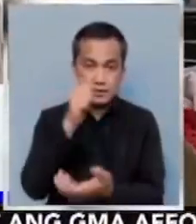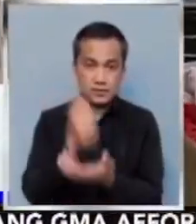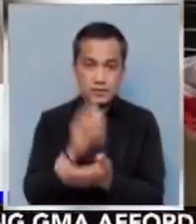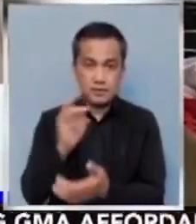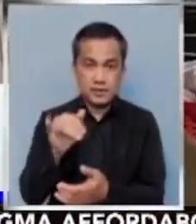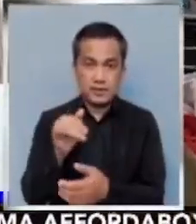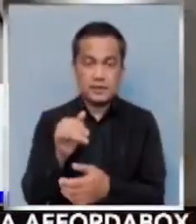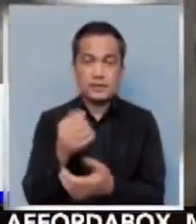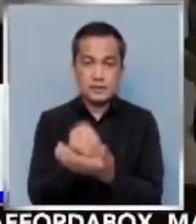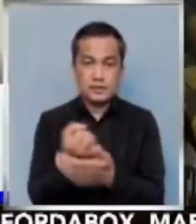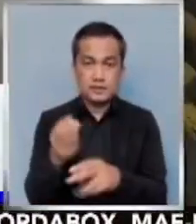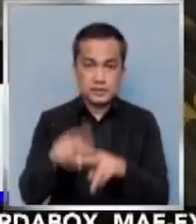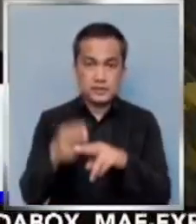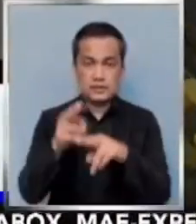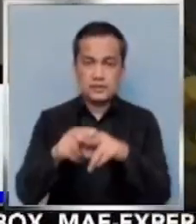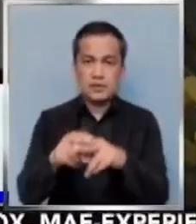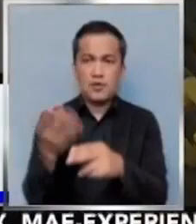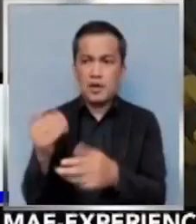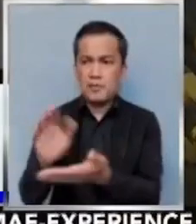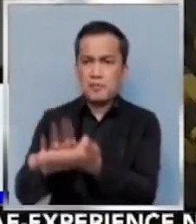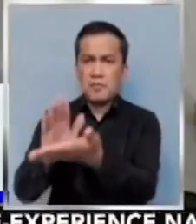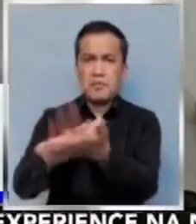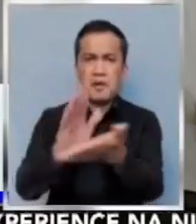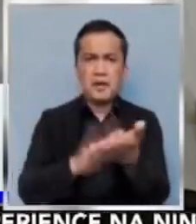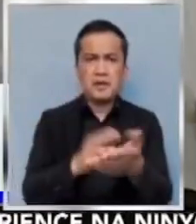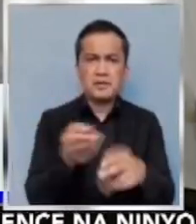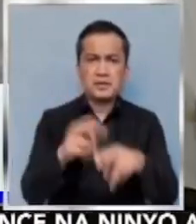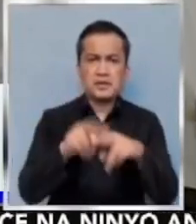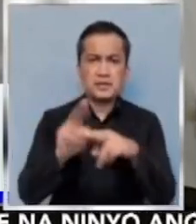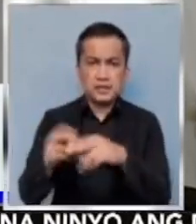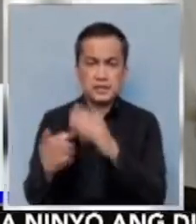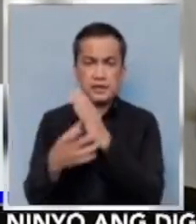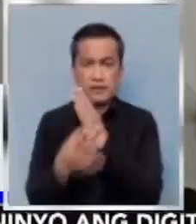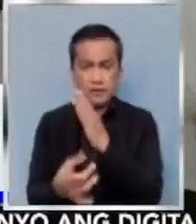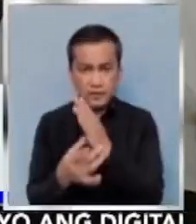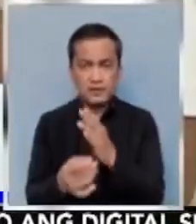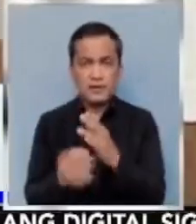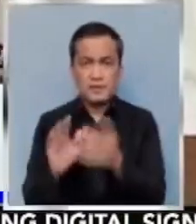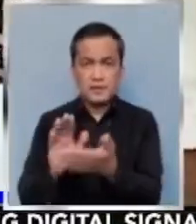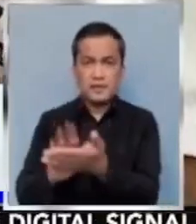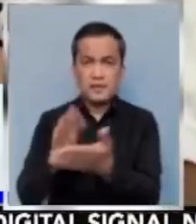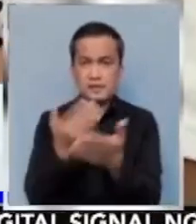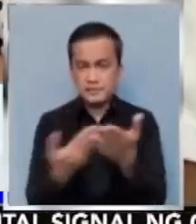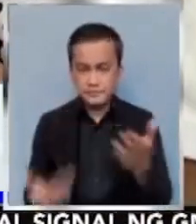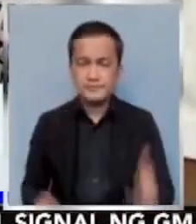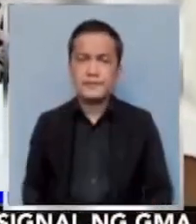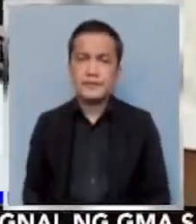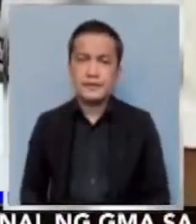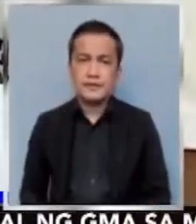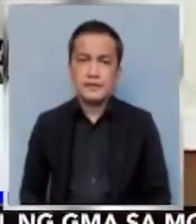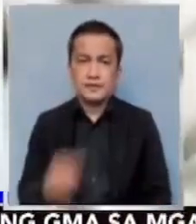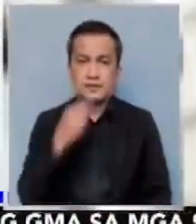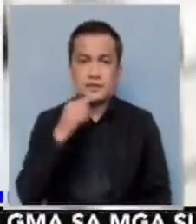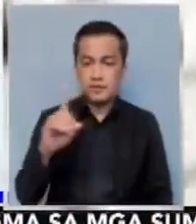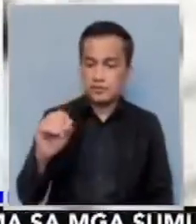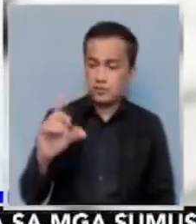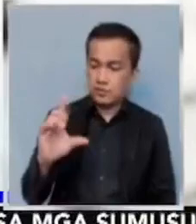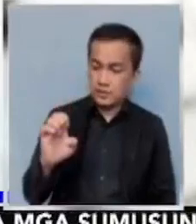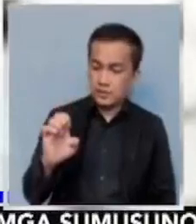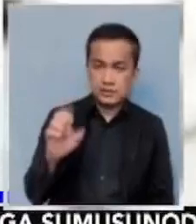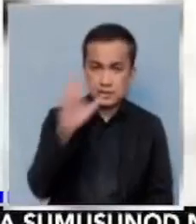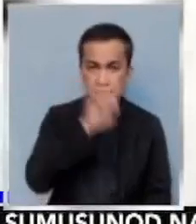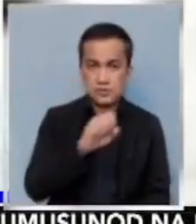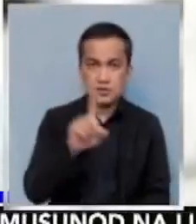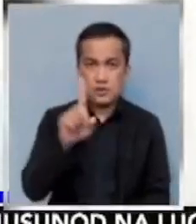ng sunod-sunod na pagtaas ng presyo ng mga produktong petrolyo at pagmahal ng ilang bilihin. Sabi noon ng DOLE, tinatayang 1 milyong minimum